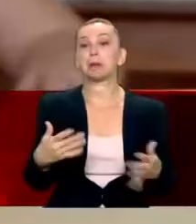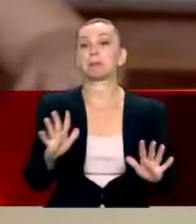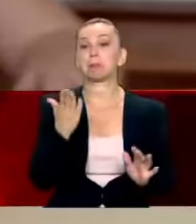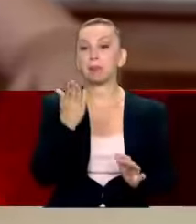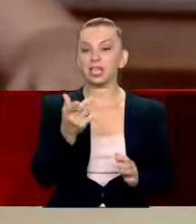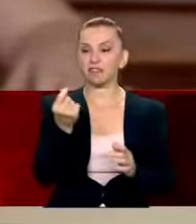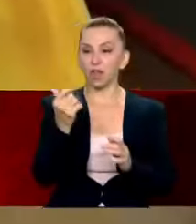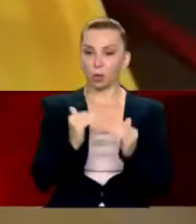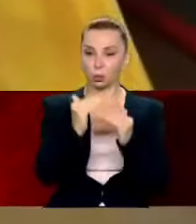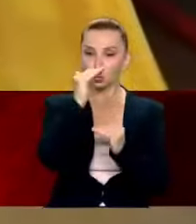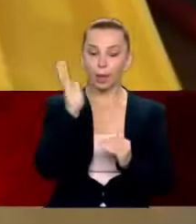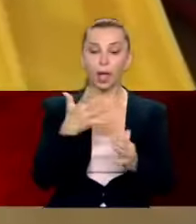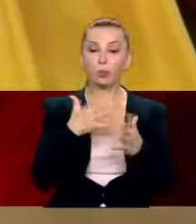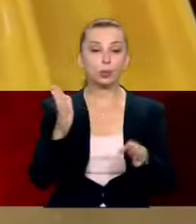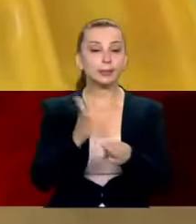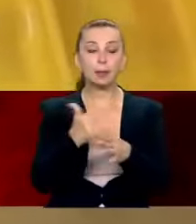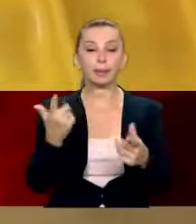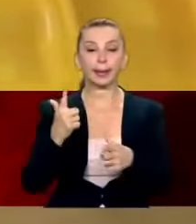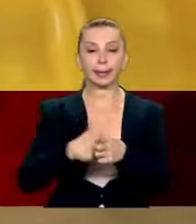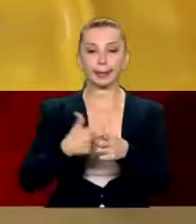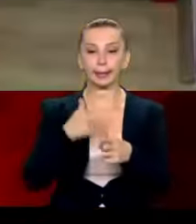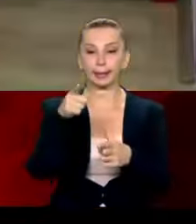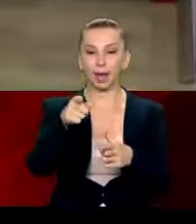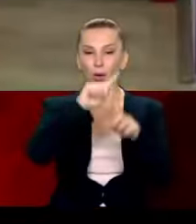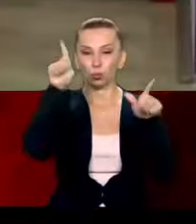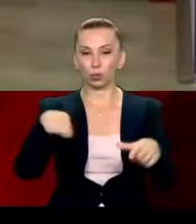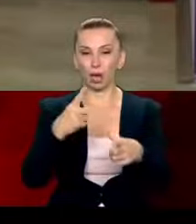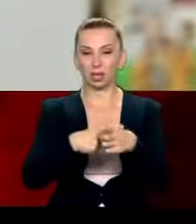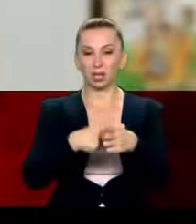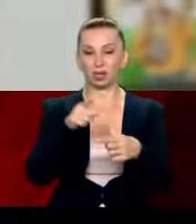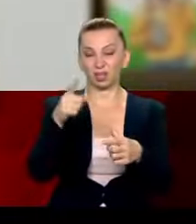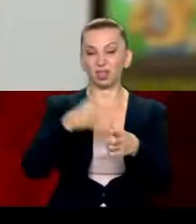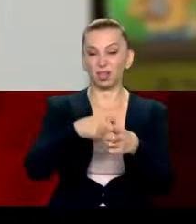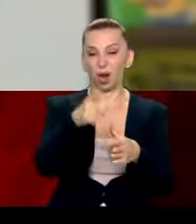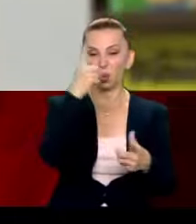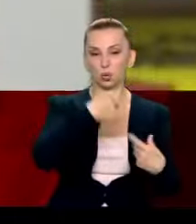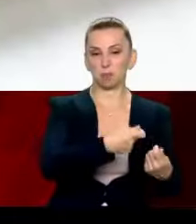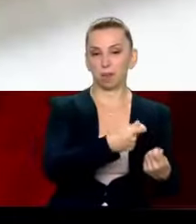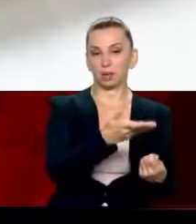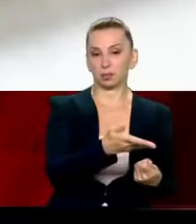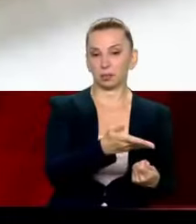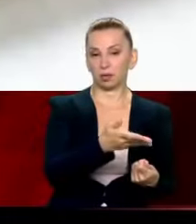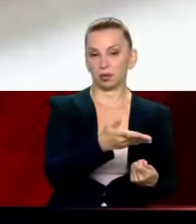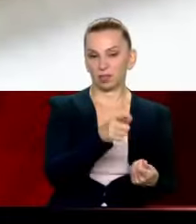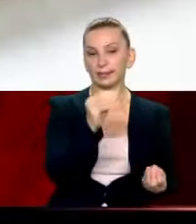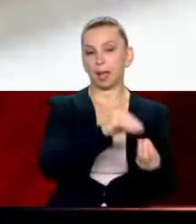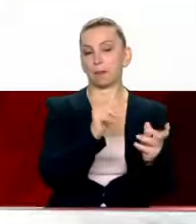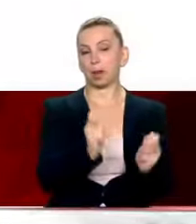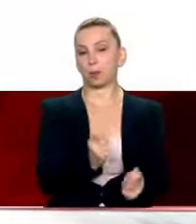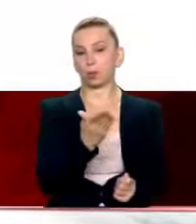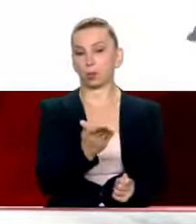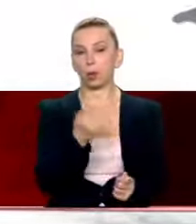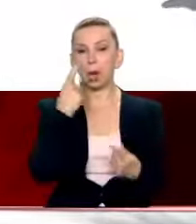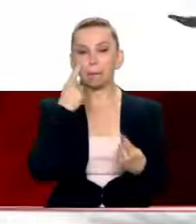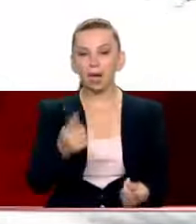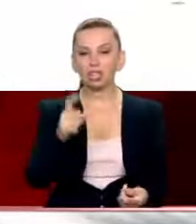fiyatların yükselmesindeki en büyük etken kira. O bölgede bulunan mülkün kira giderleri ve diğer giderlere bağlı orantı olarak değişiyor.